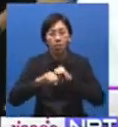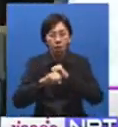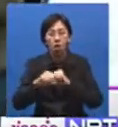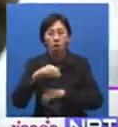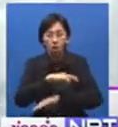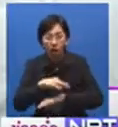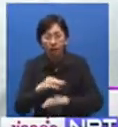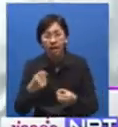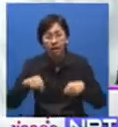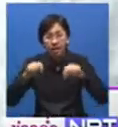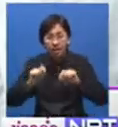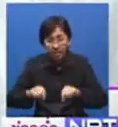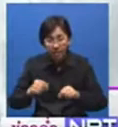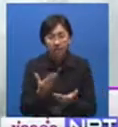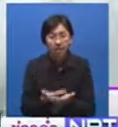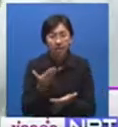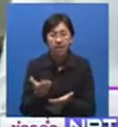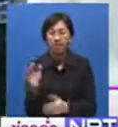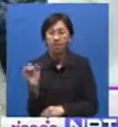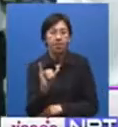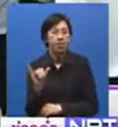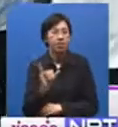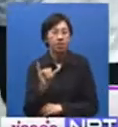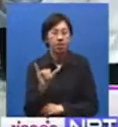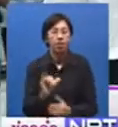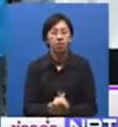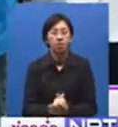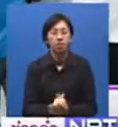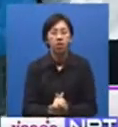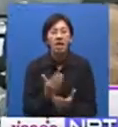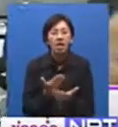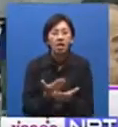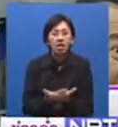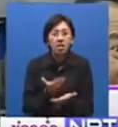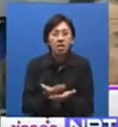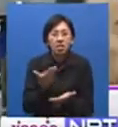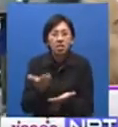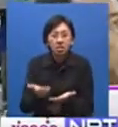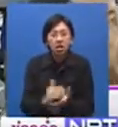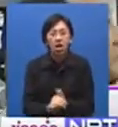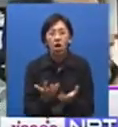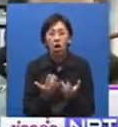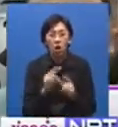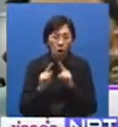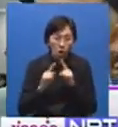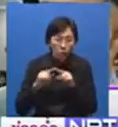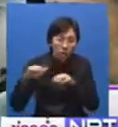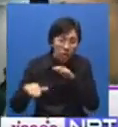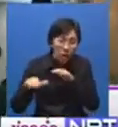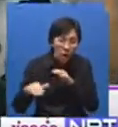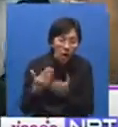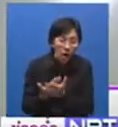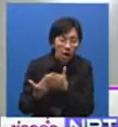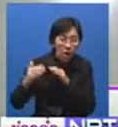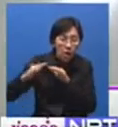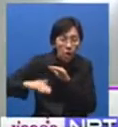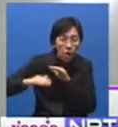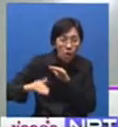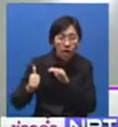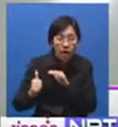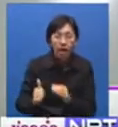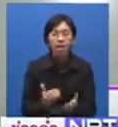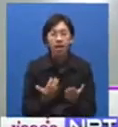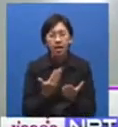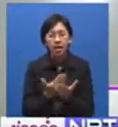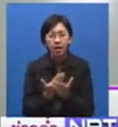ยังไม่ได้มีการลงนามสัญญาจัดซื้อจัดจ้างแต่อย่างใดซึ่งเรื่องของราคาซื้อนั้นยังอยู่ในขั้นตอนต่อรองได้และที่มีการต่อรองราย